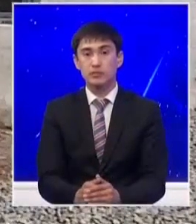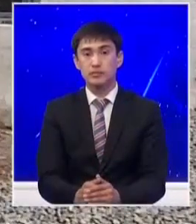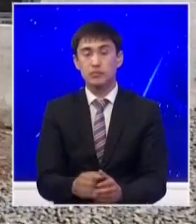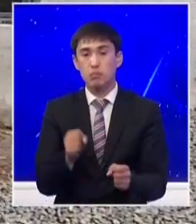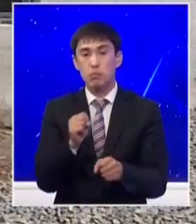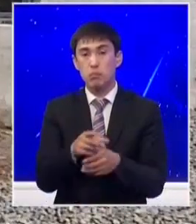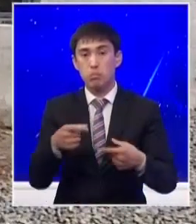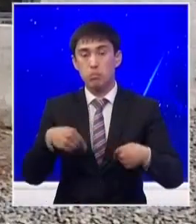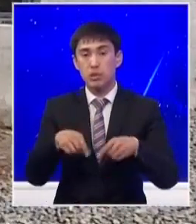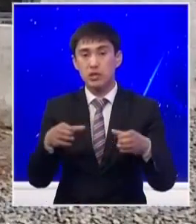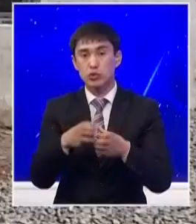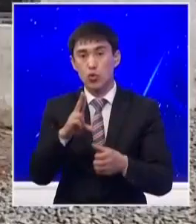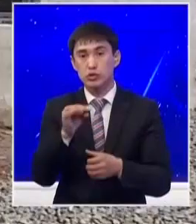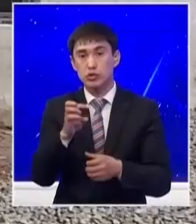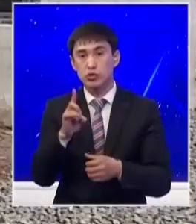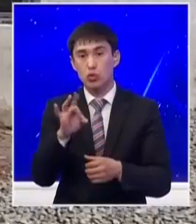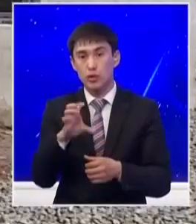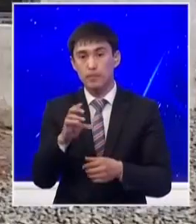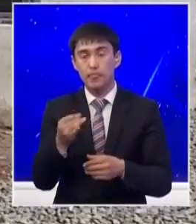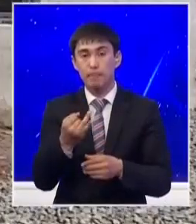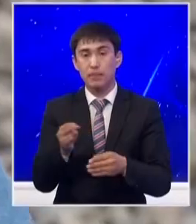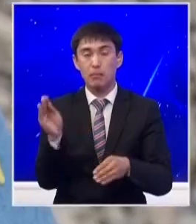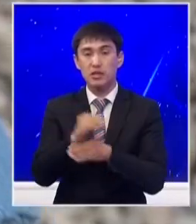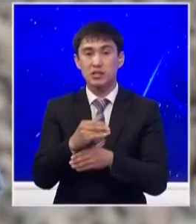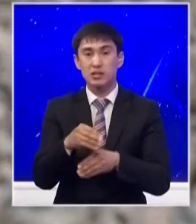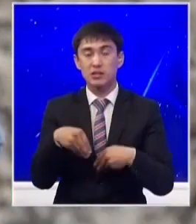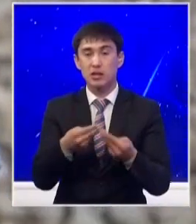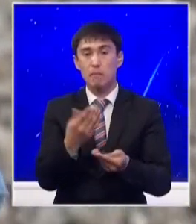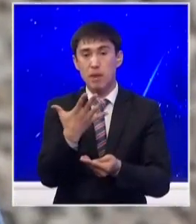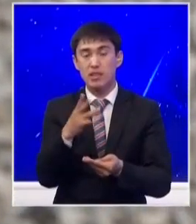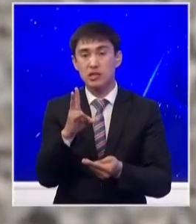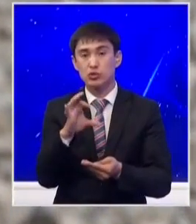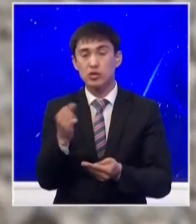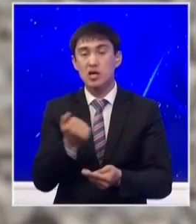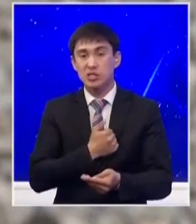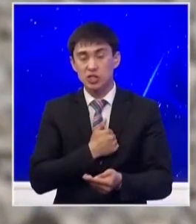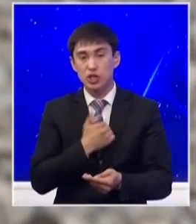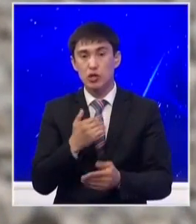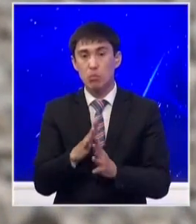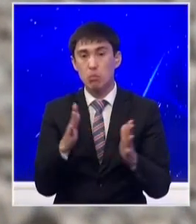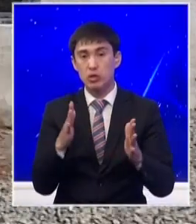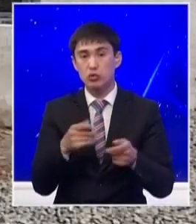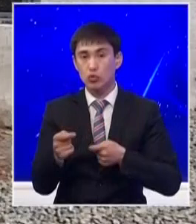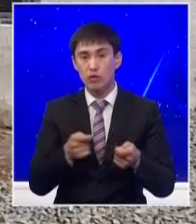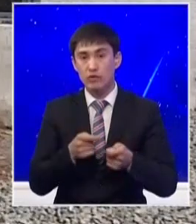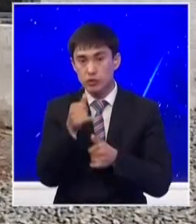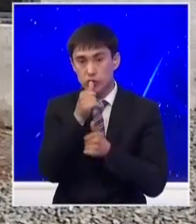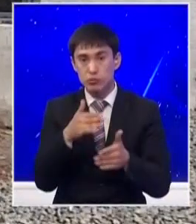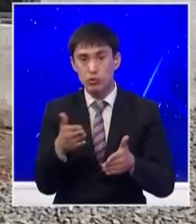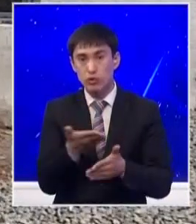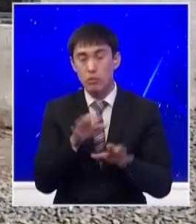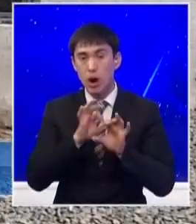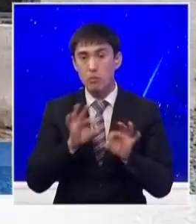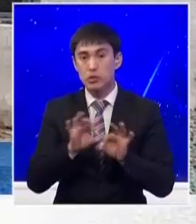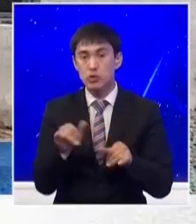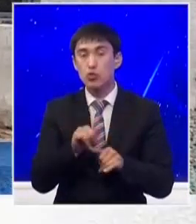подрядчикам Кольцестроя им еще дополнительно дало 5 насосов. К сожалению, бывший руководитель никак не смог нам внятно